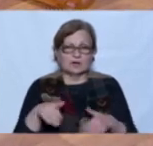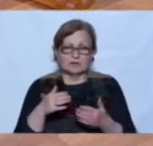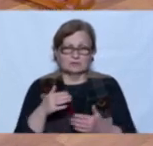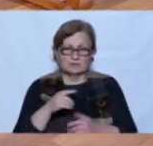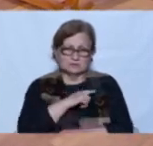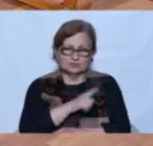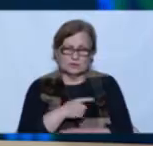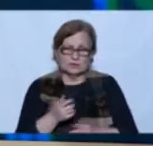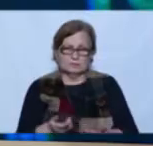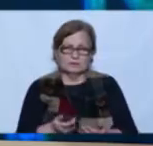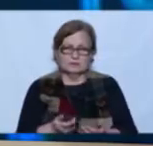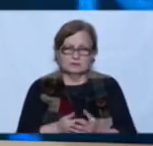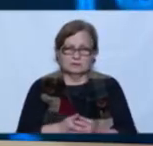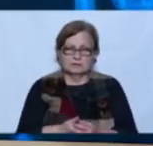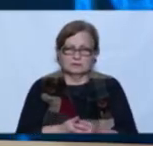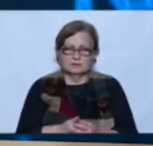საშუალება